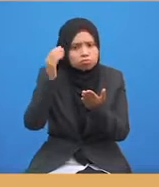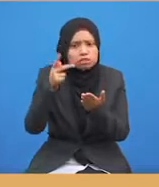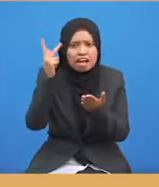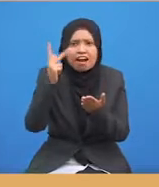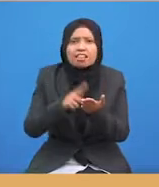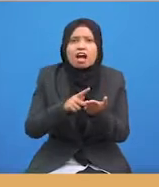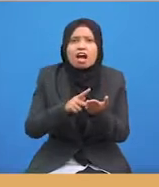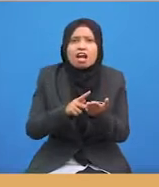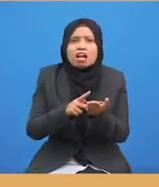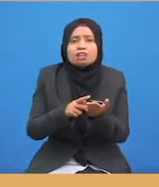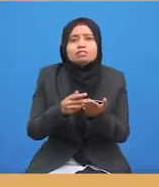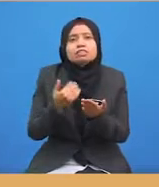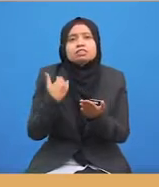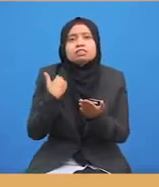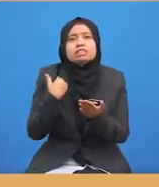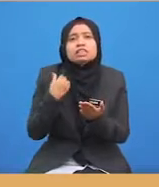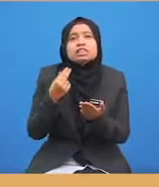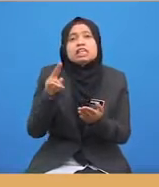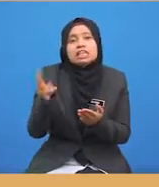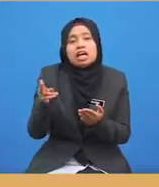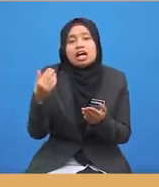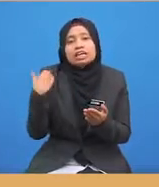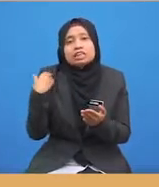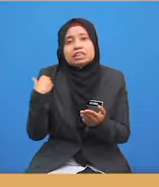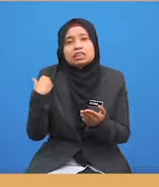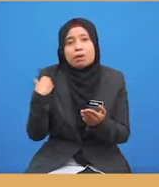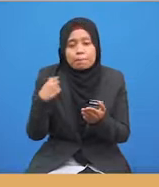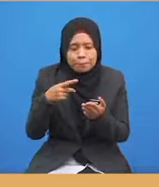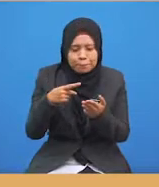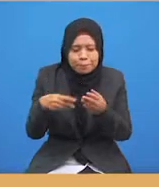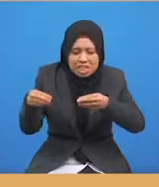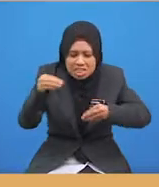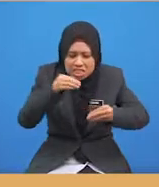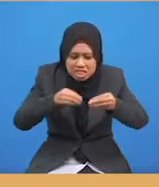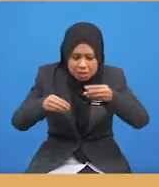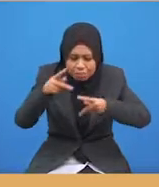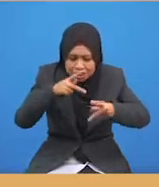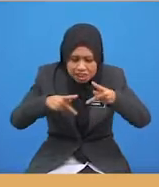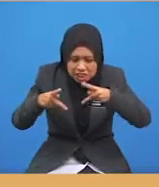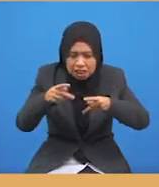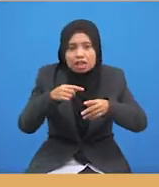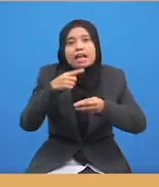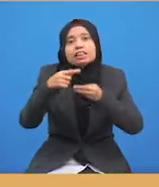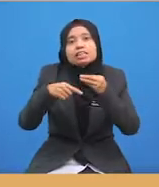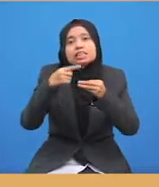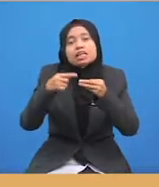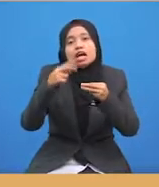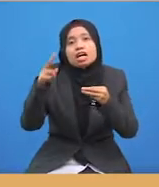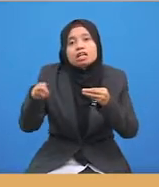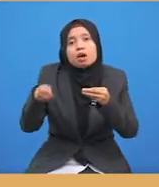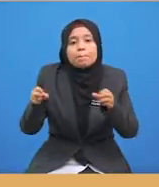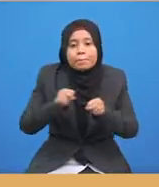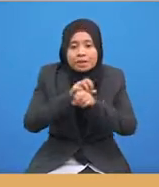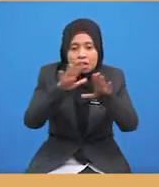iaitu A Study of History mengandungi penyelidikan mengenai sejarah asal-usul,